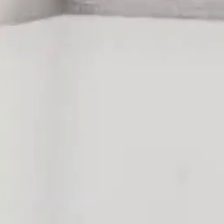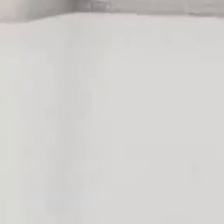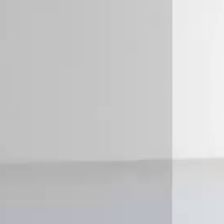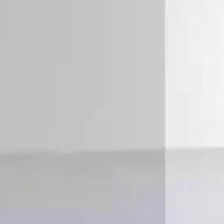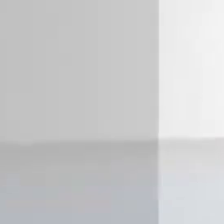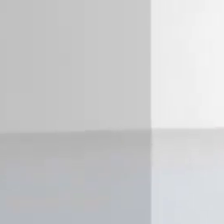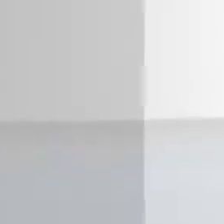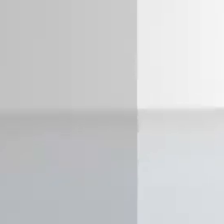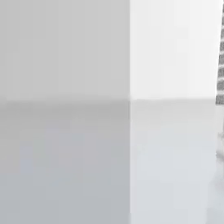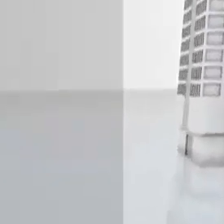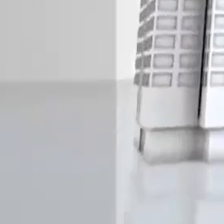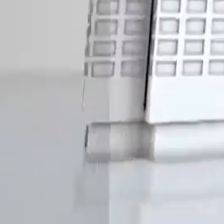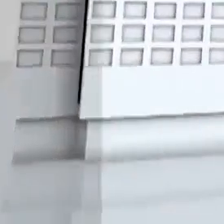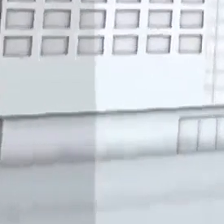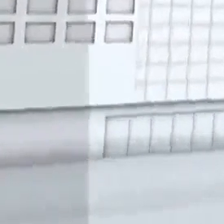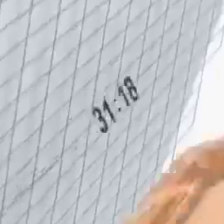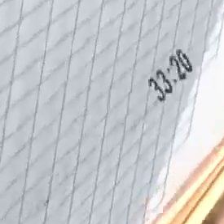الله y